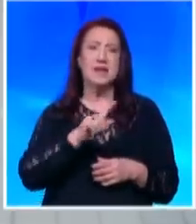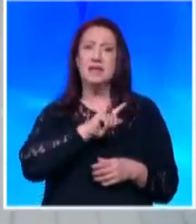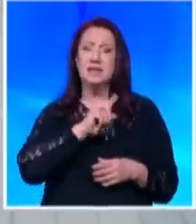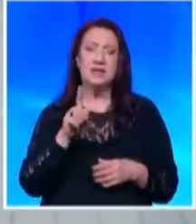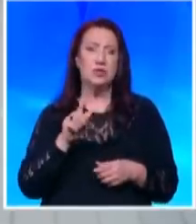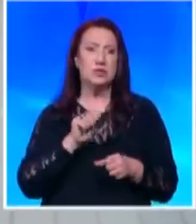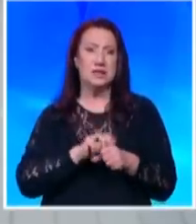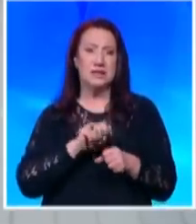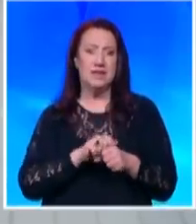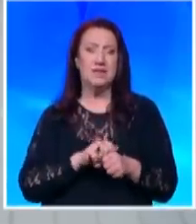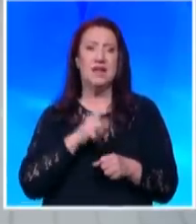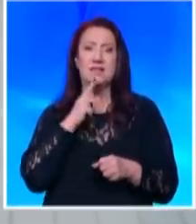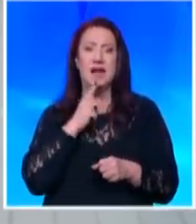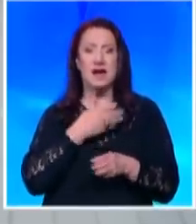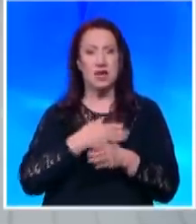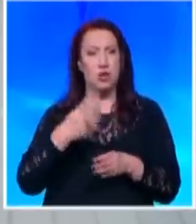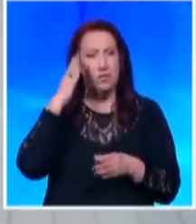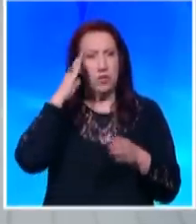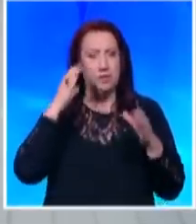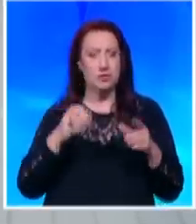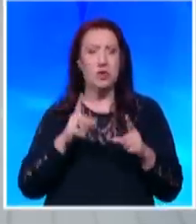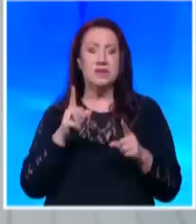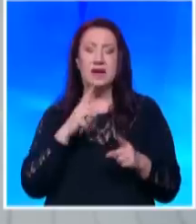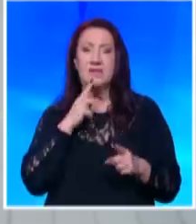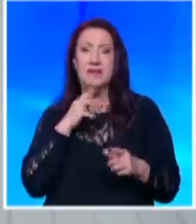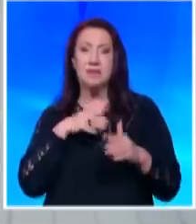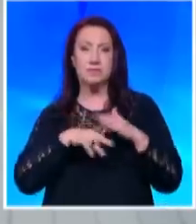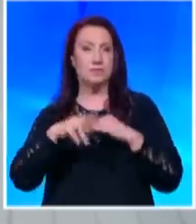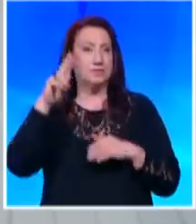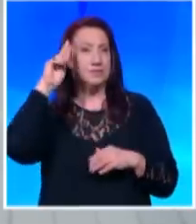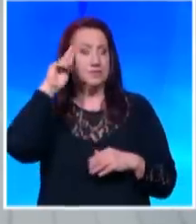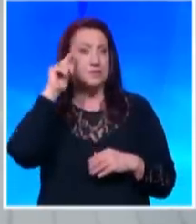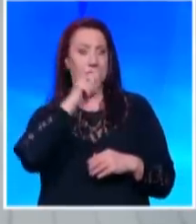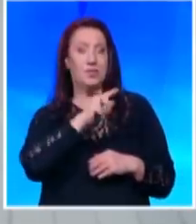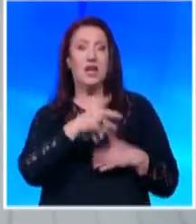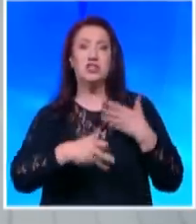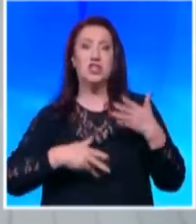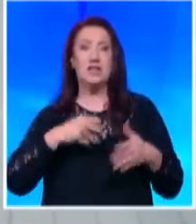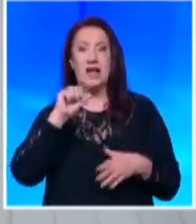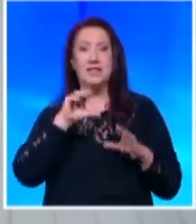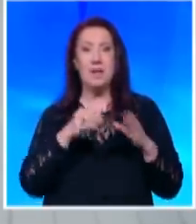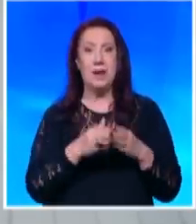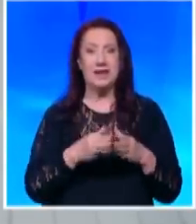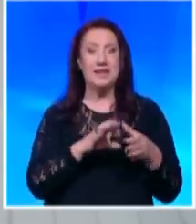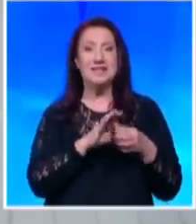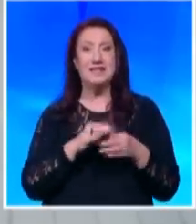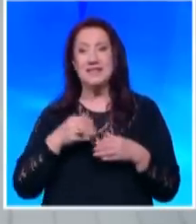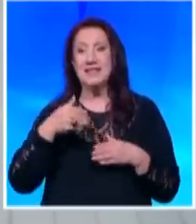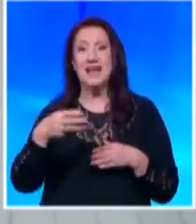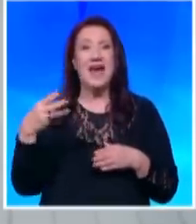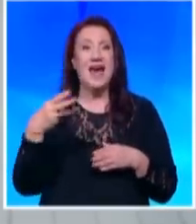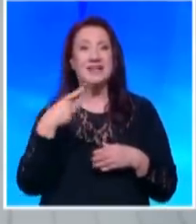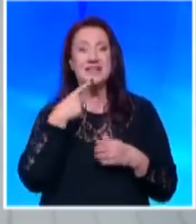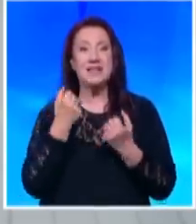важните закони не трябва да бъдат подчинявани на желанието на партиите за по-добро представяне на кметските избори на есен. И още, според